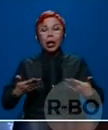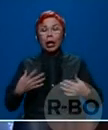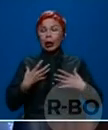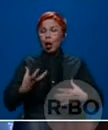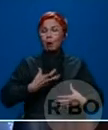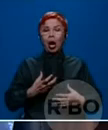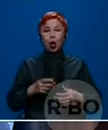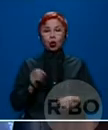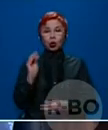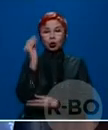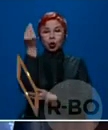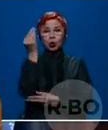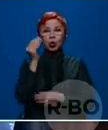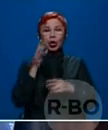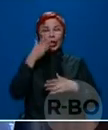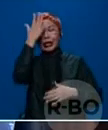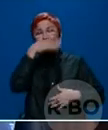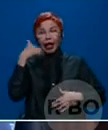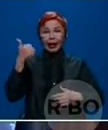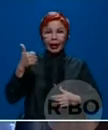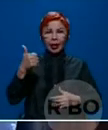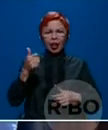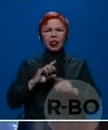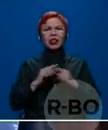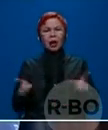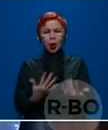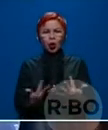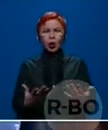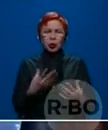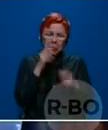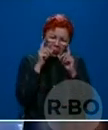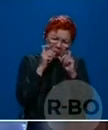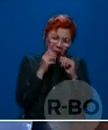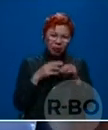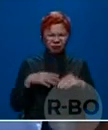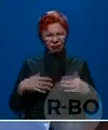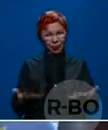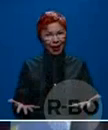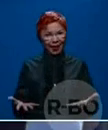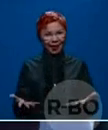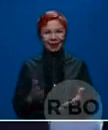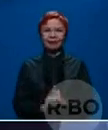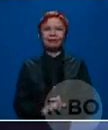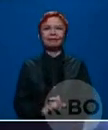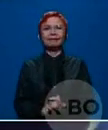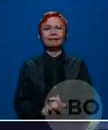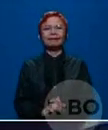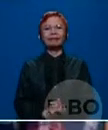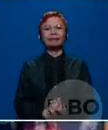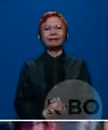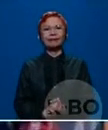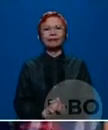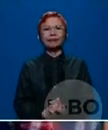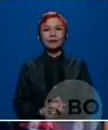bukan karena kecantikan itu kemudian ada tangis yang berlarut-larut di kota ini Terima kasih Pak Jar Oke Baik